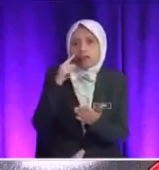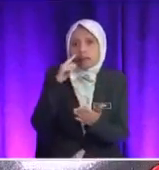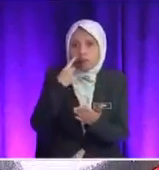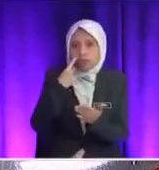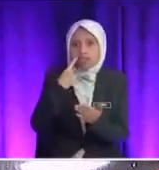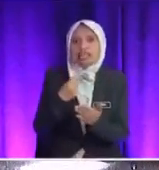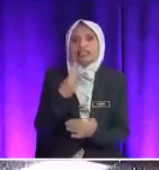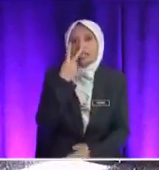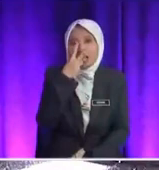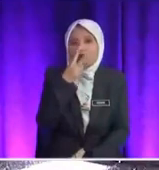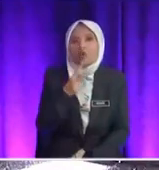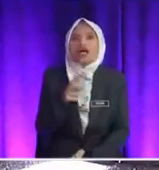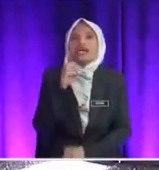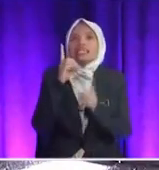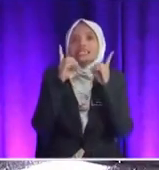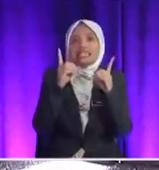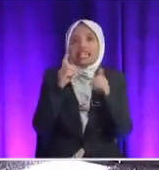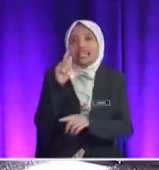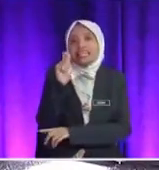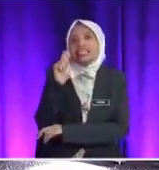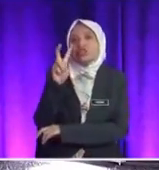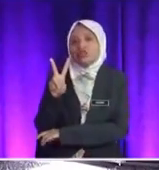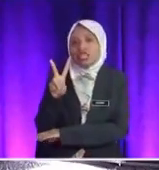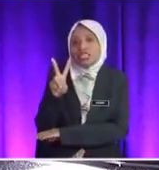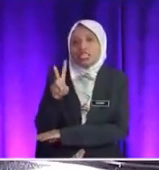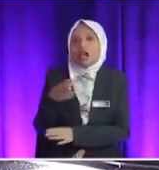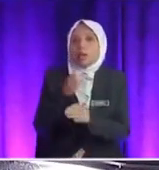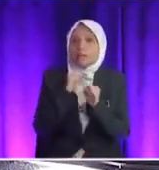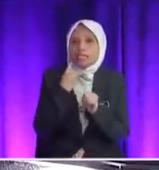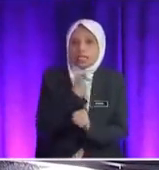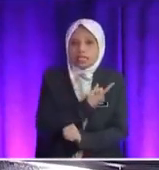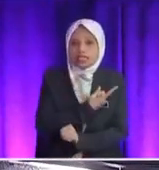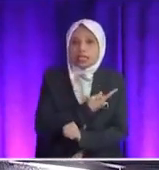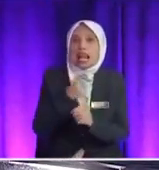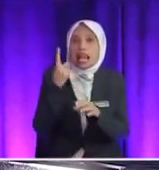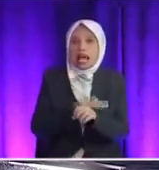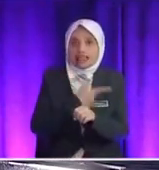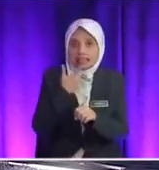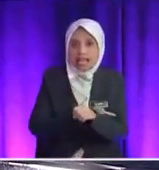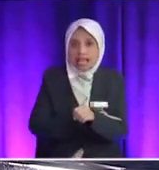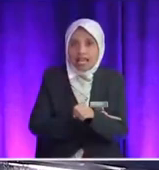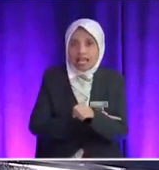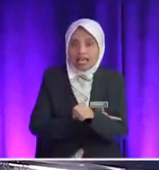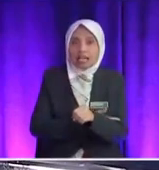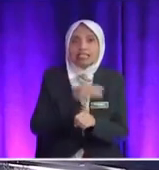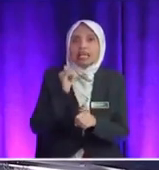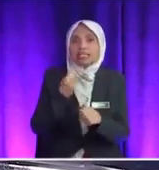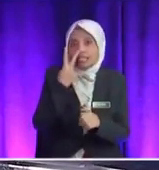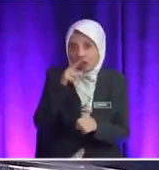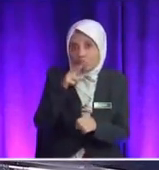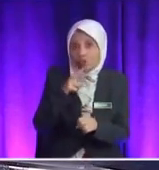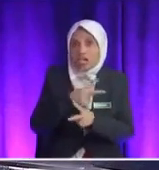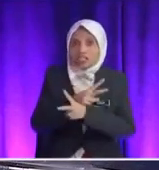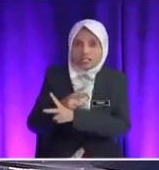diidentifikasi PM kita harapkan apa yang kita belajar pada hari ini dapatlah menjadi satu partikel kepada anda yang menonton kita